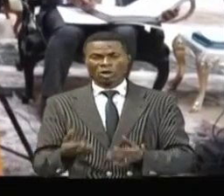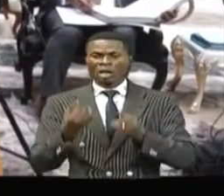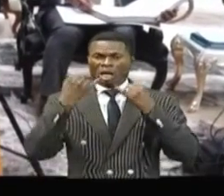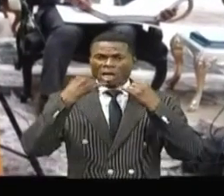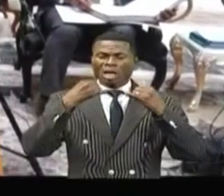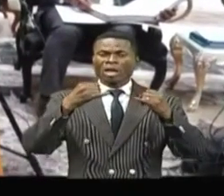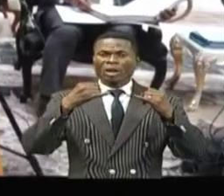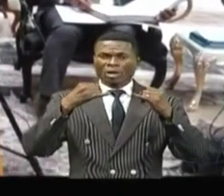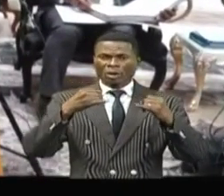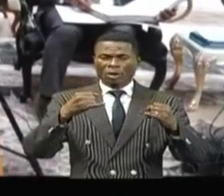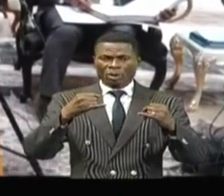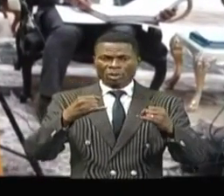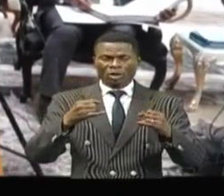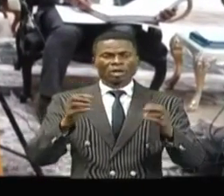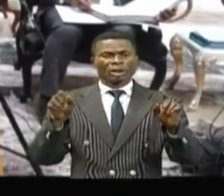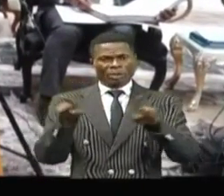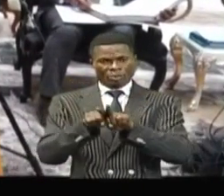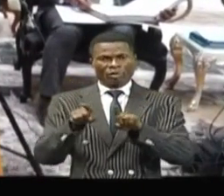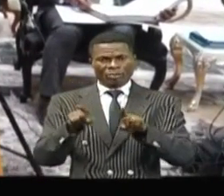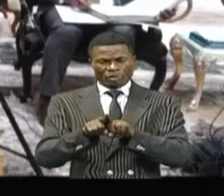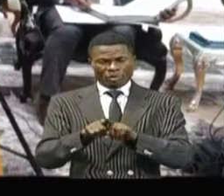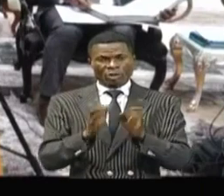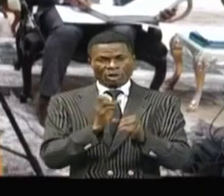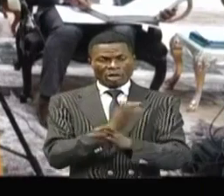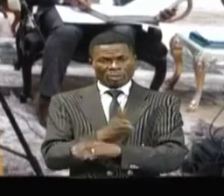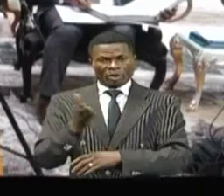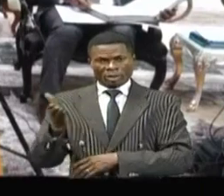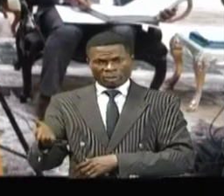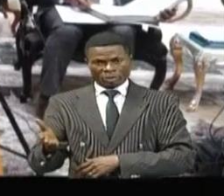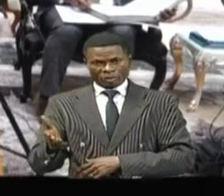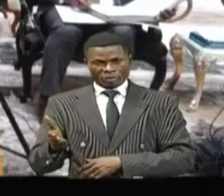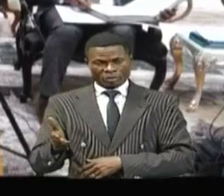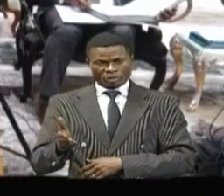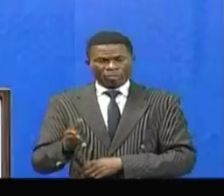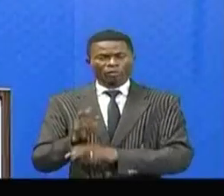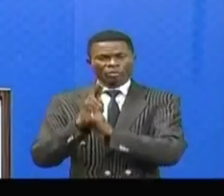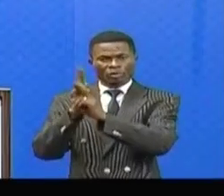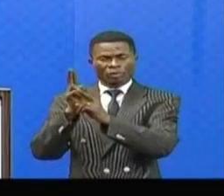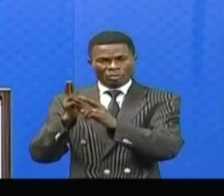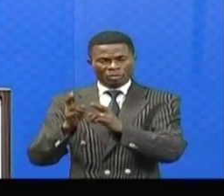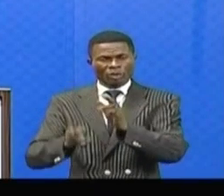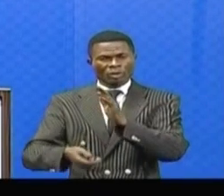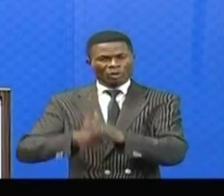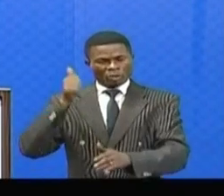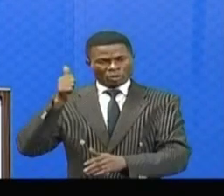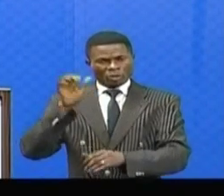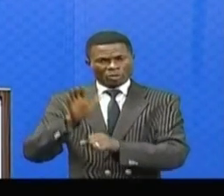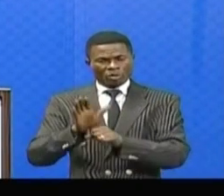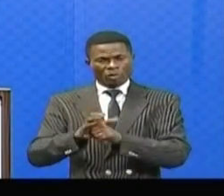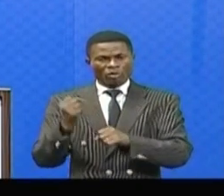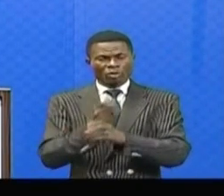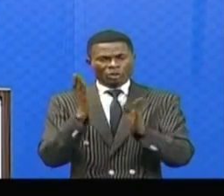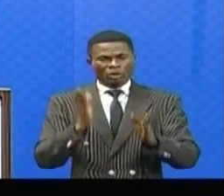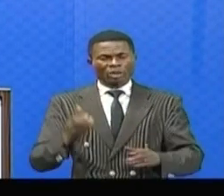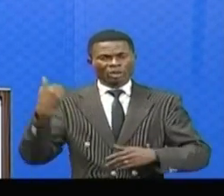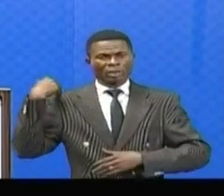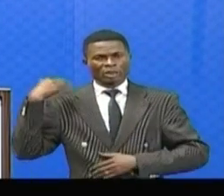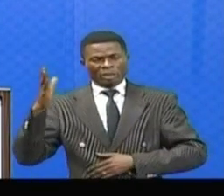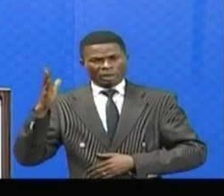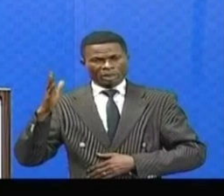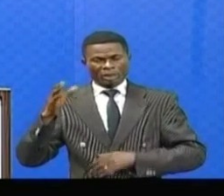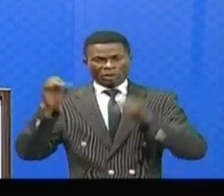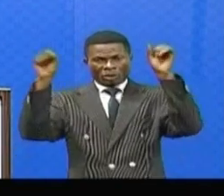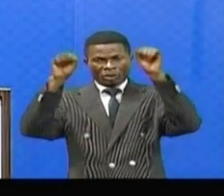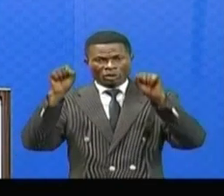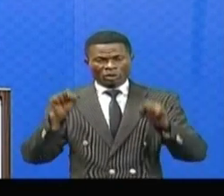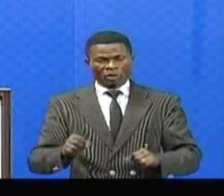informations concordantes dont il dispose font état de l'exclusion de plusieurs agents et fonctionnaires de l'État du système